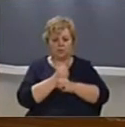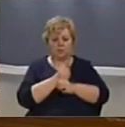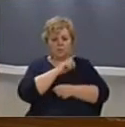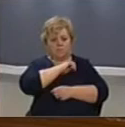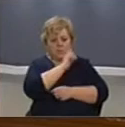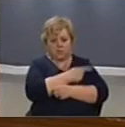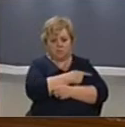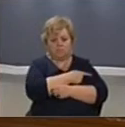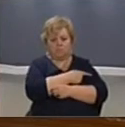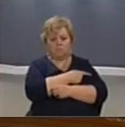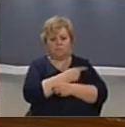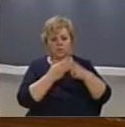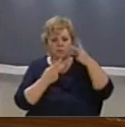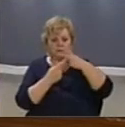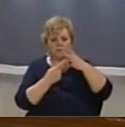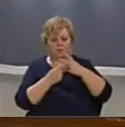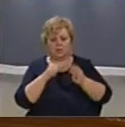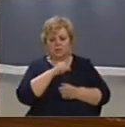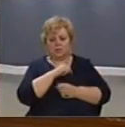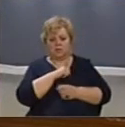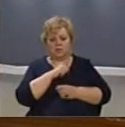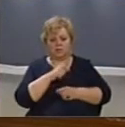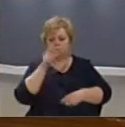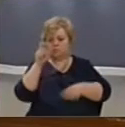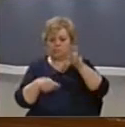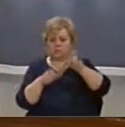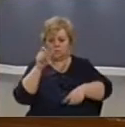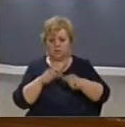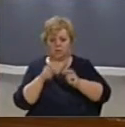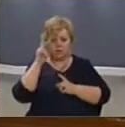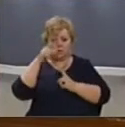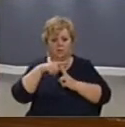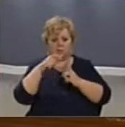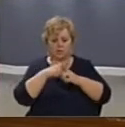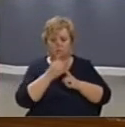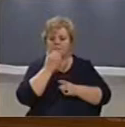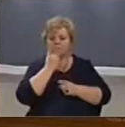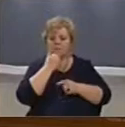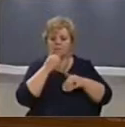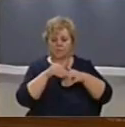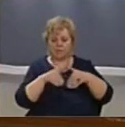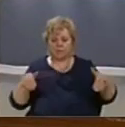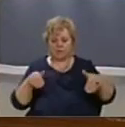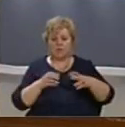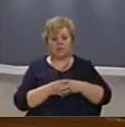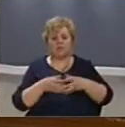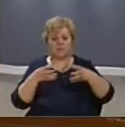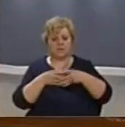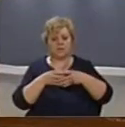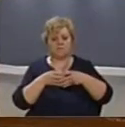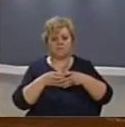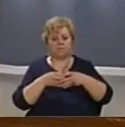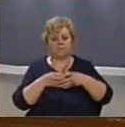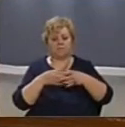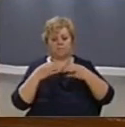fuqishëm në interes të publikut. Për një RTK të pavarur me një staf profesional dhe